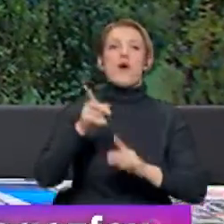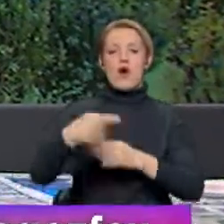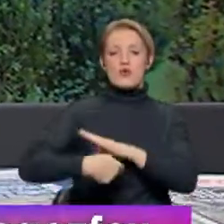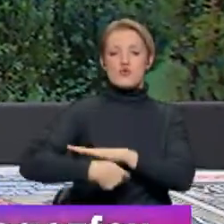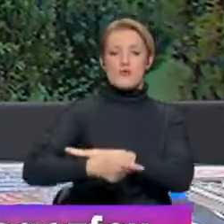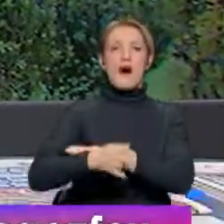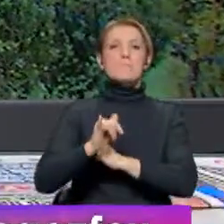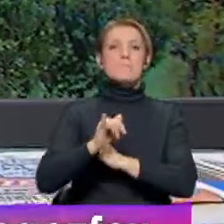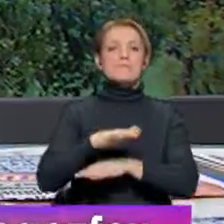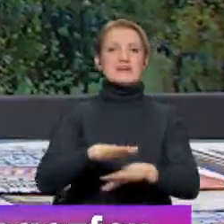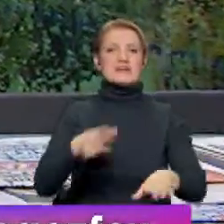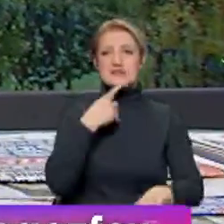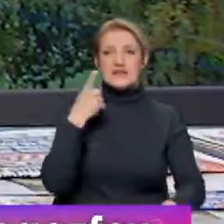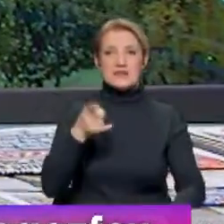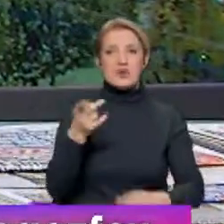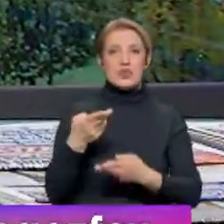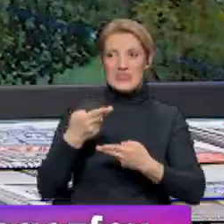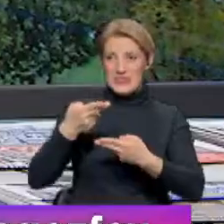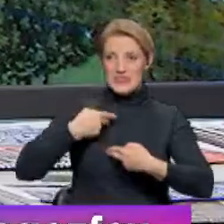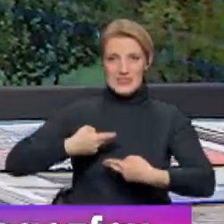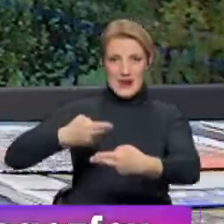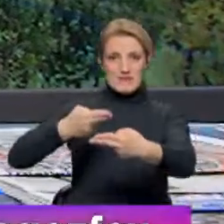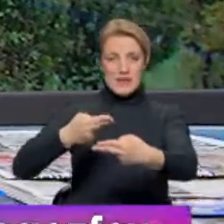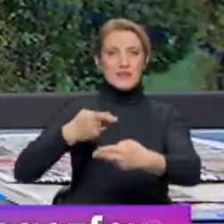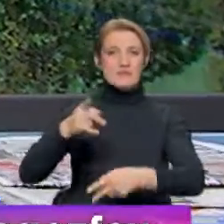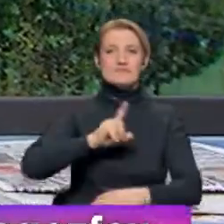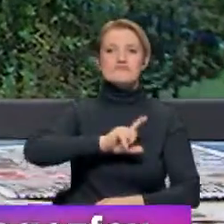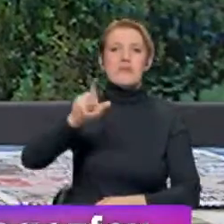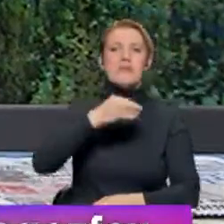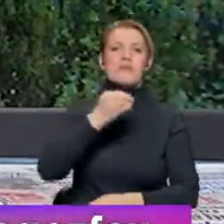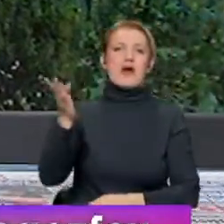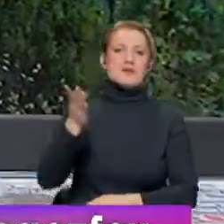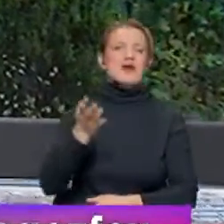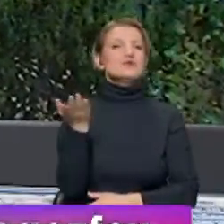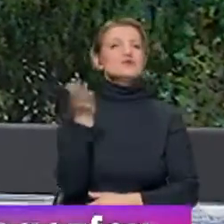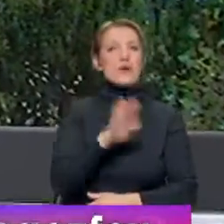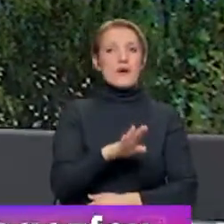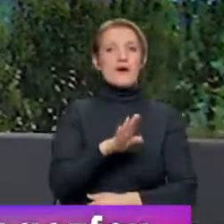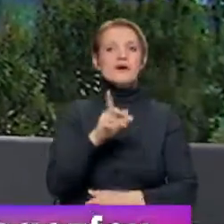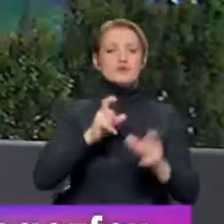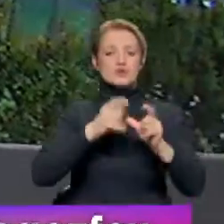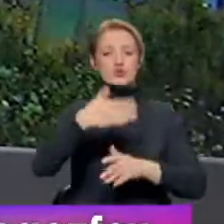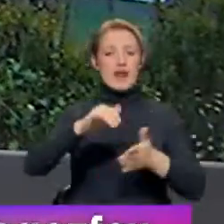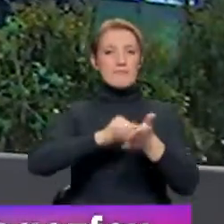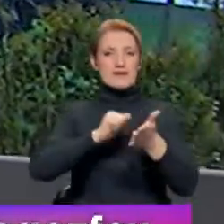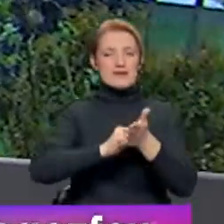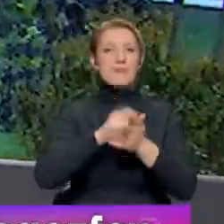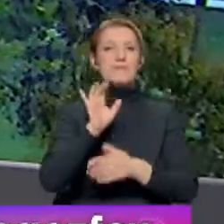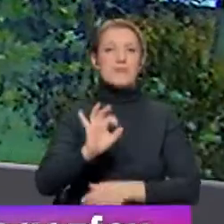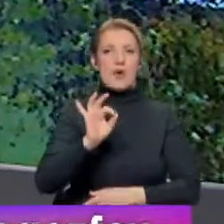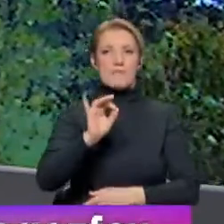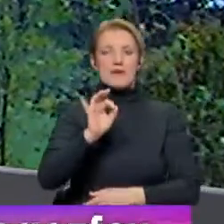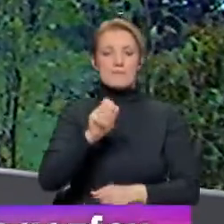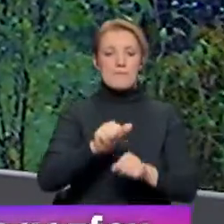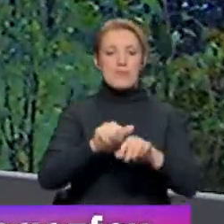kumar masası dedi. Yani bu davete kapıyı çok sert bir şekilde kapattı. Sonra sosyal medyadan böyle